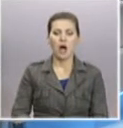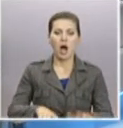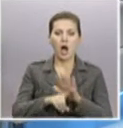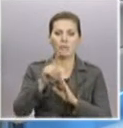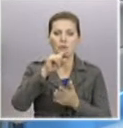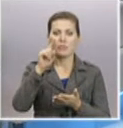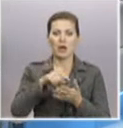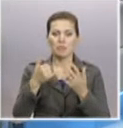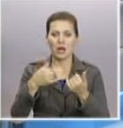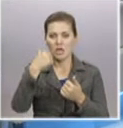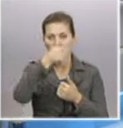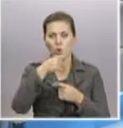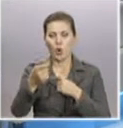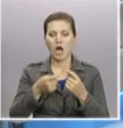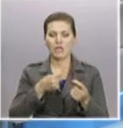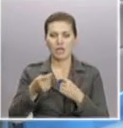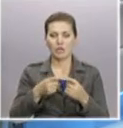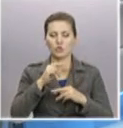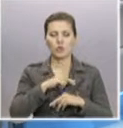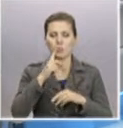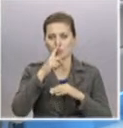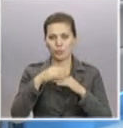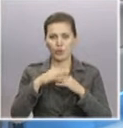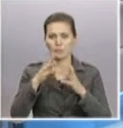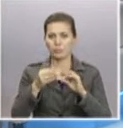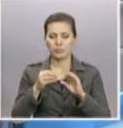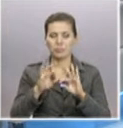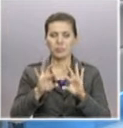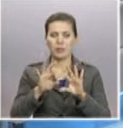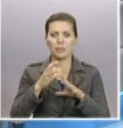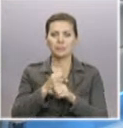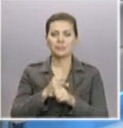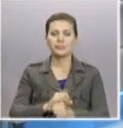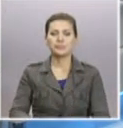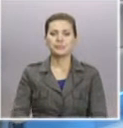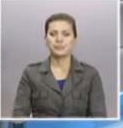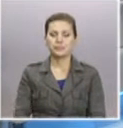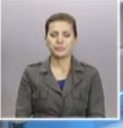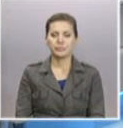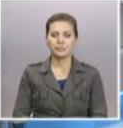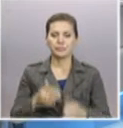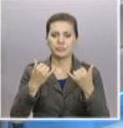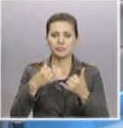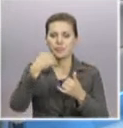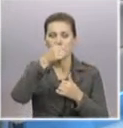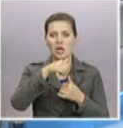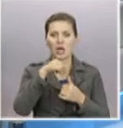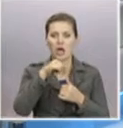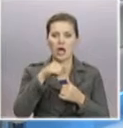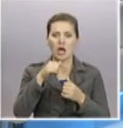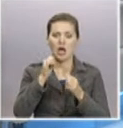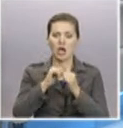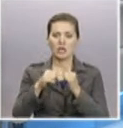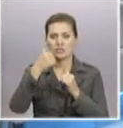сұрамызды, биылғы жылы атқарылатын жұмыс көлеміне тоқтала кетсеңіз, осыдан бастасақ. Биылғы жылы